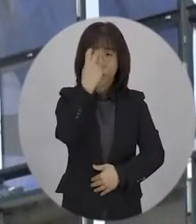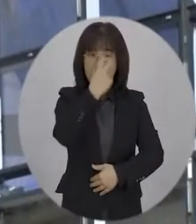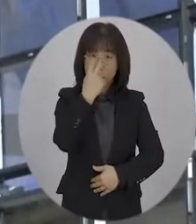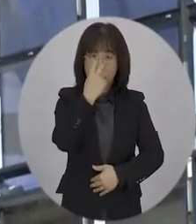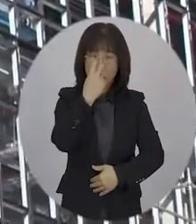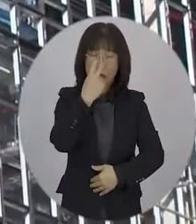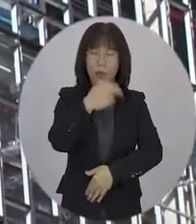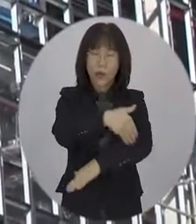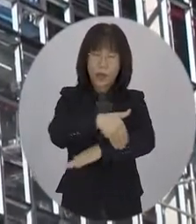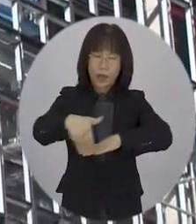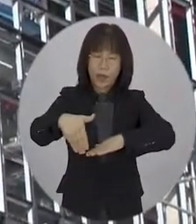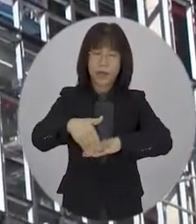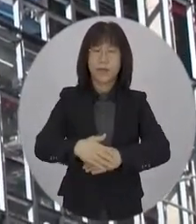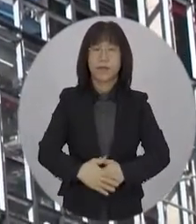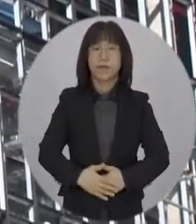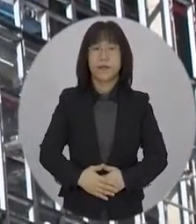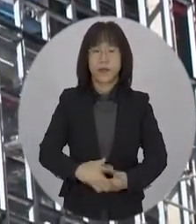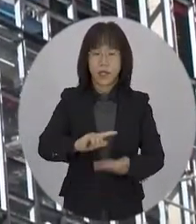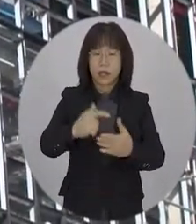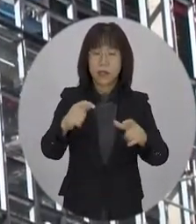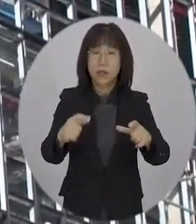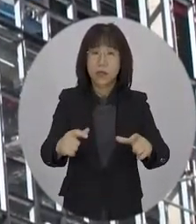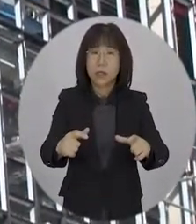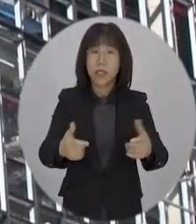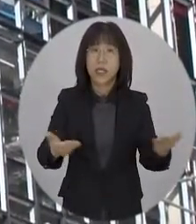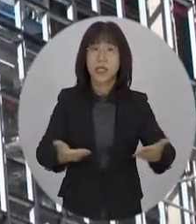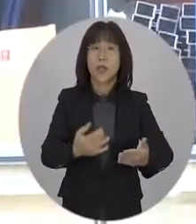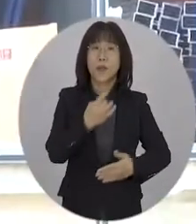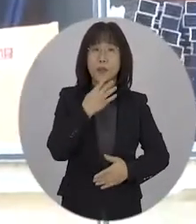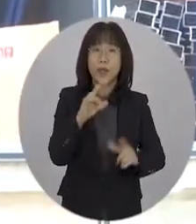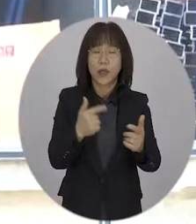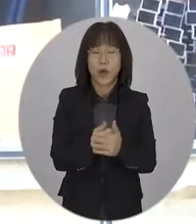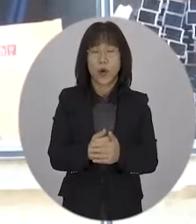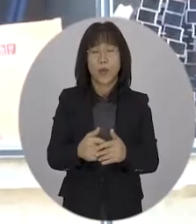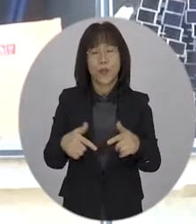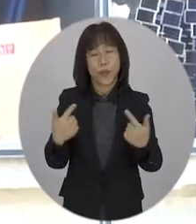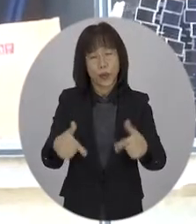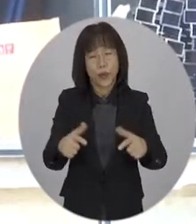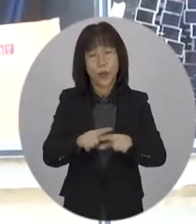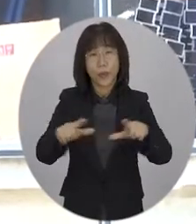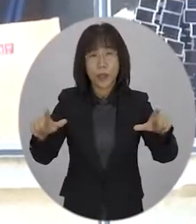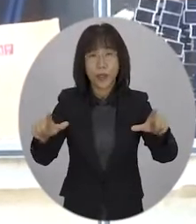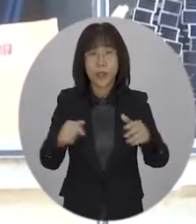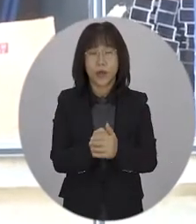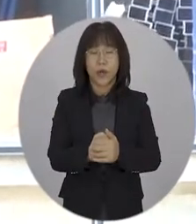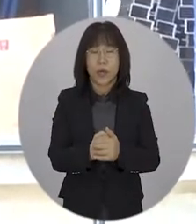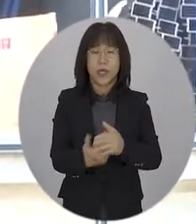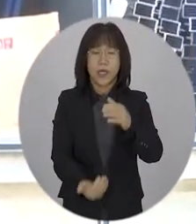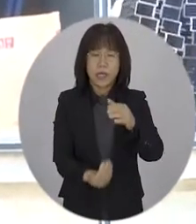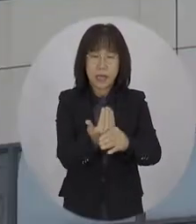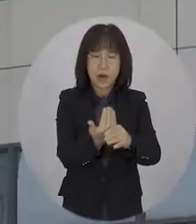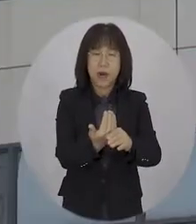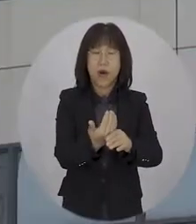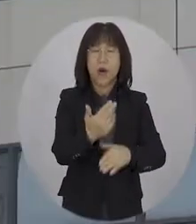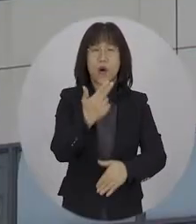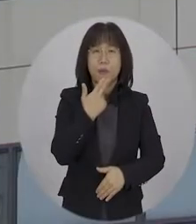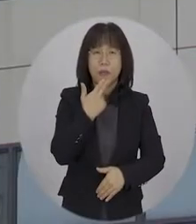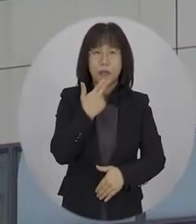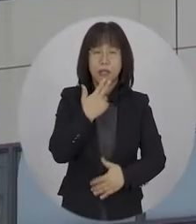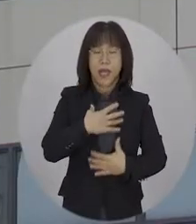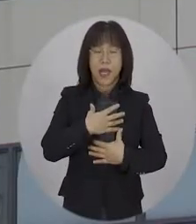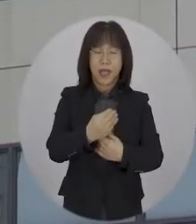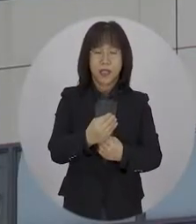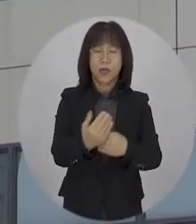위험성평가 도 벌일 예정입니다 강서구는 일터 뿐 아니라 일상에서도 사고 법정 없는 안전